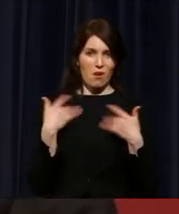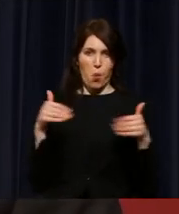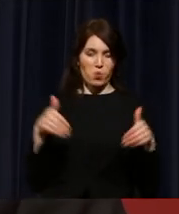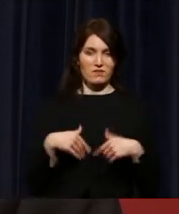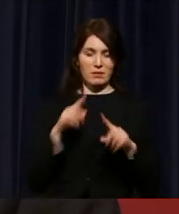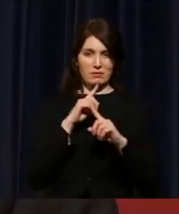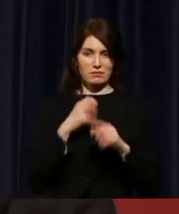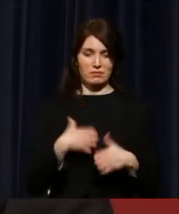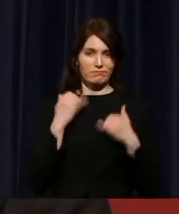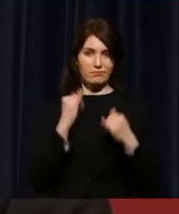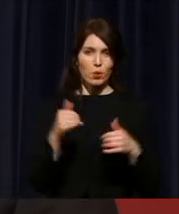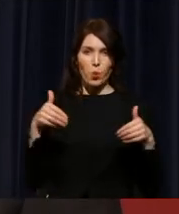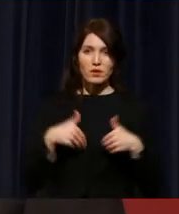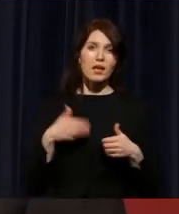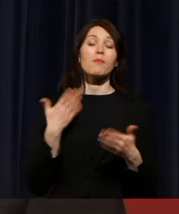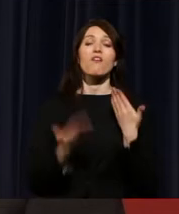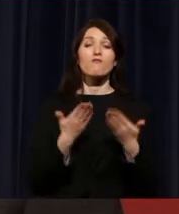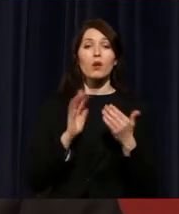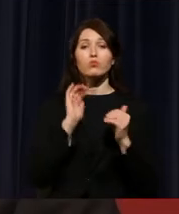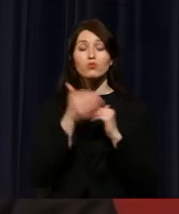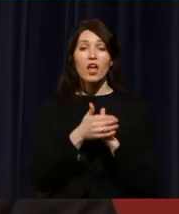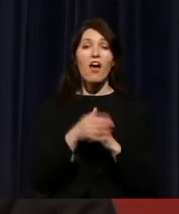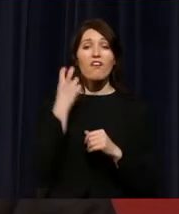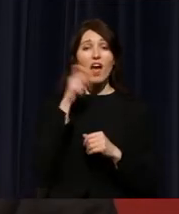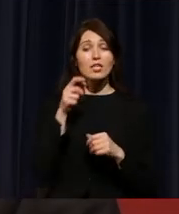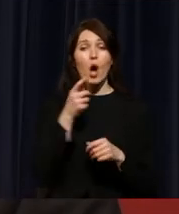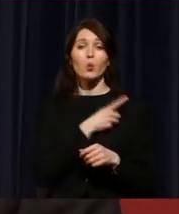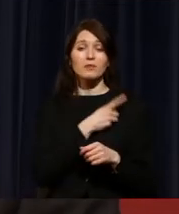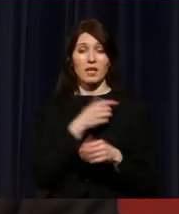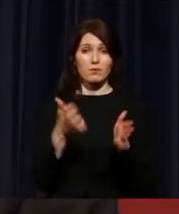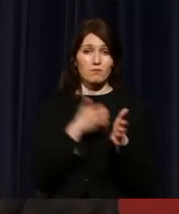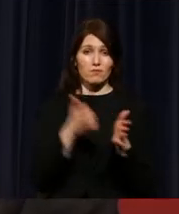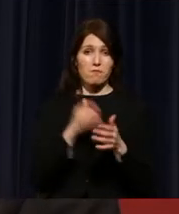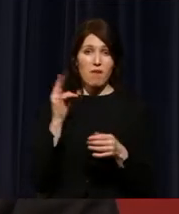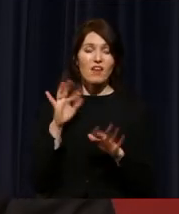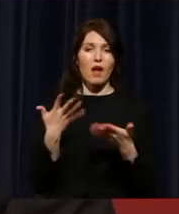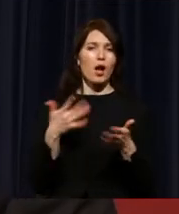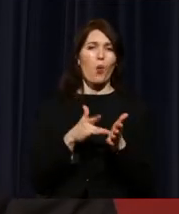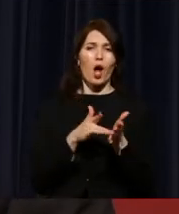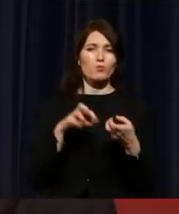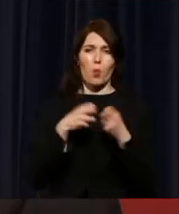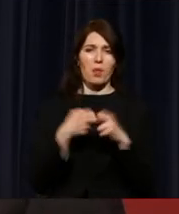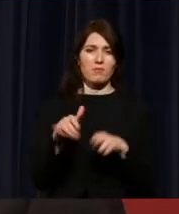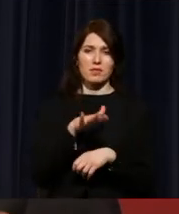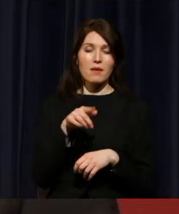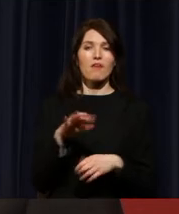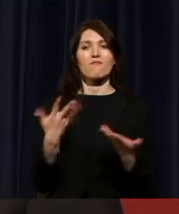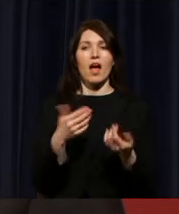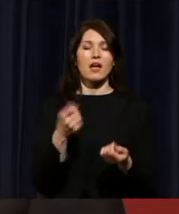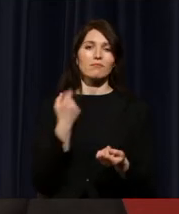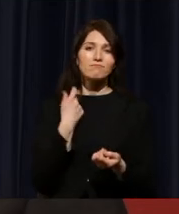vainu, teiksim, vecāku uzmanības trūkums vai vecāku prasmi, drums kaut kādas problēmas ģimenē bieži vien atkarību